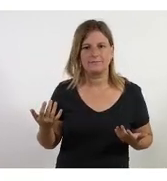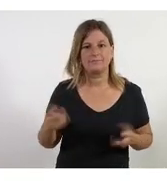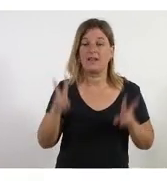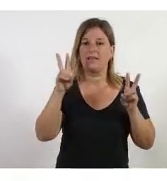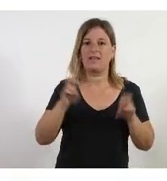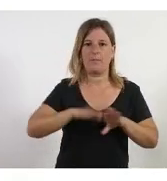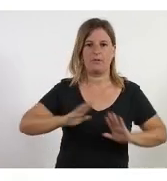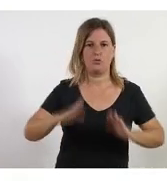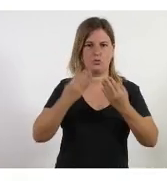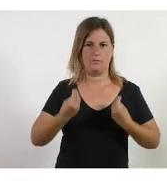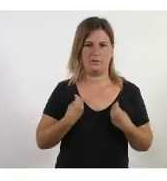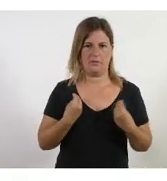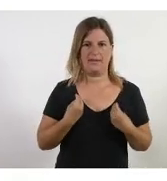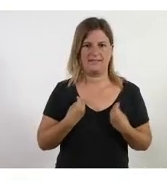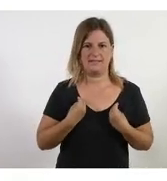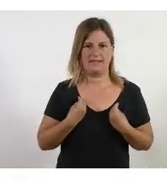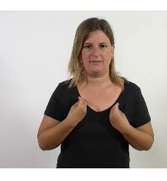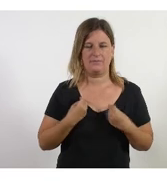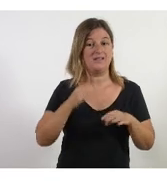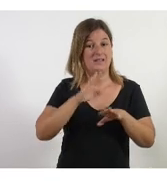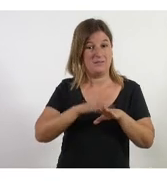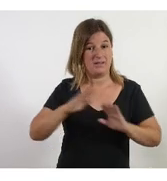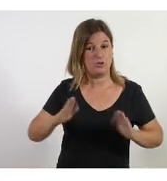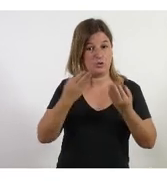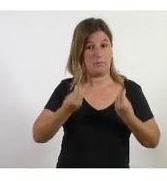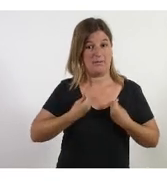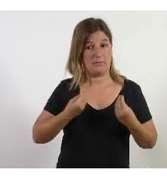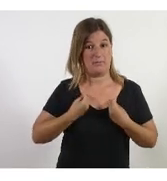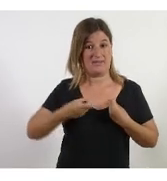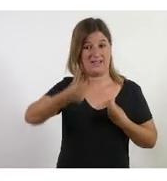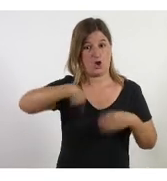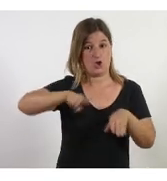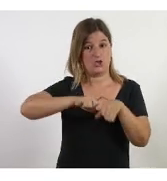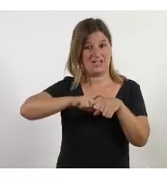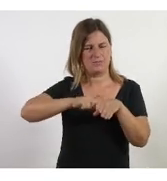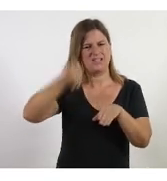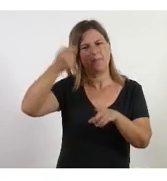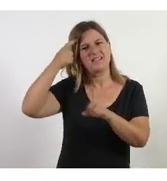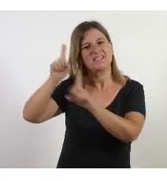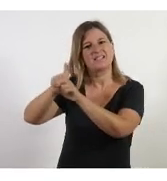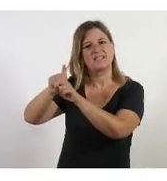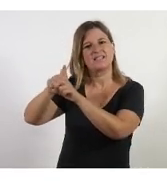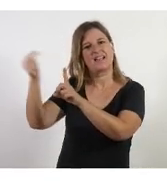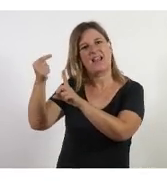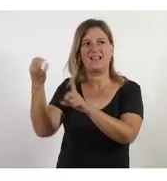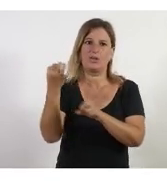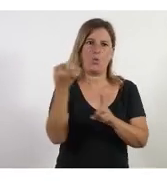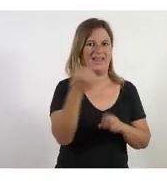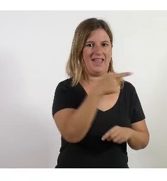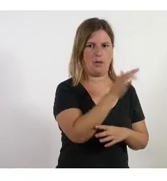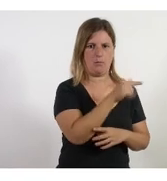tema de supervivència. Per supervivència d'espècie, ens focalitzem més en lo negatiu que en lo